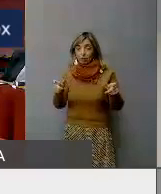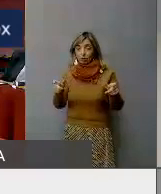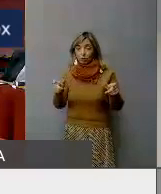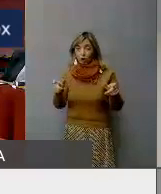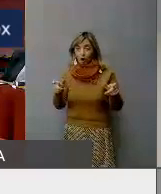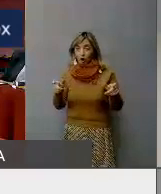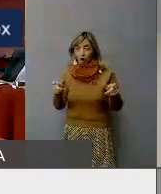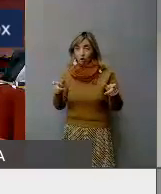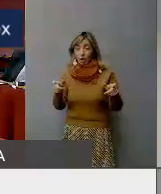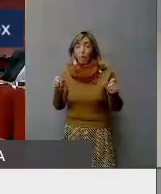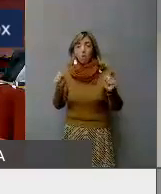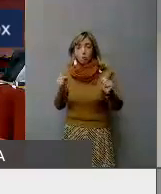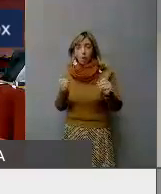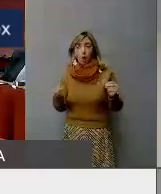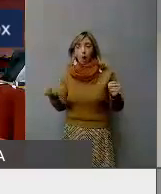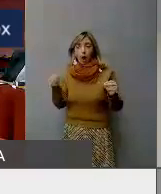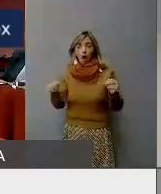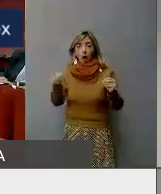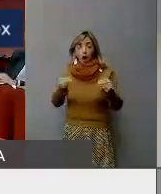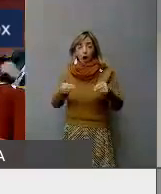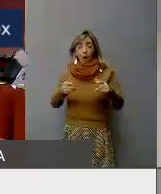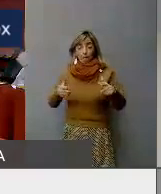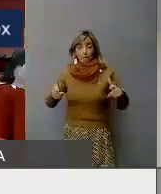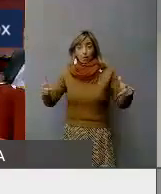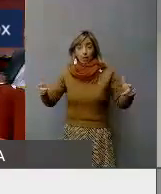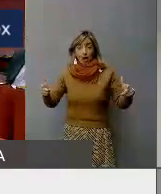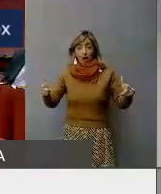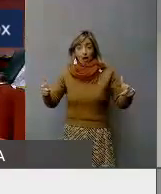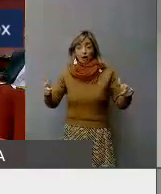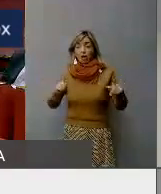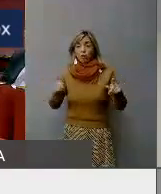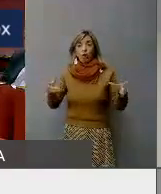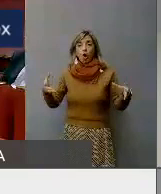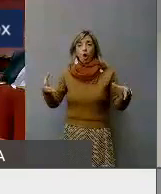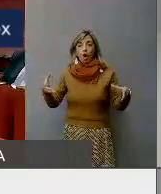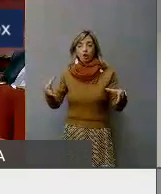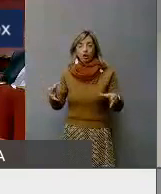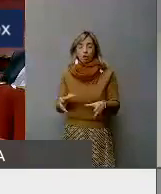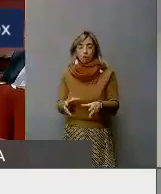continuo a pensare che se non parte l'analisi del bisogno